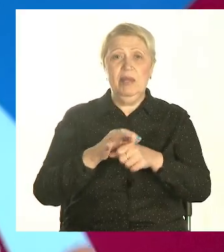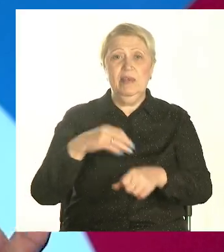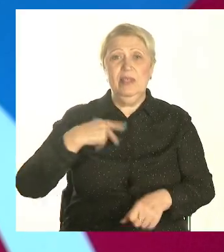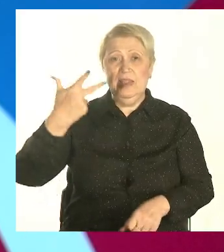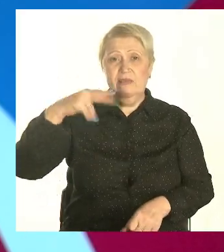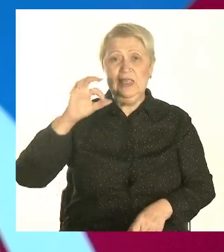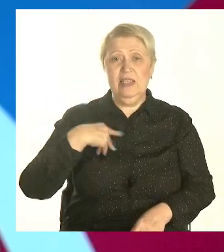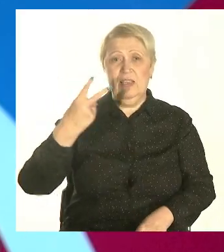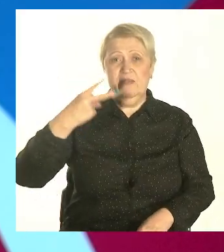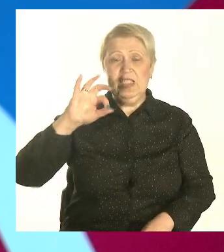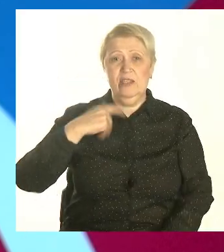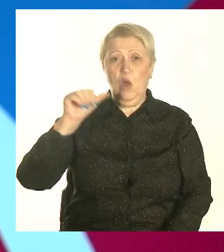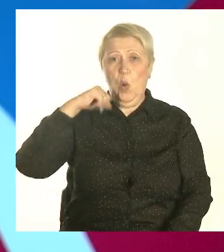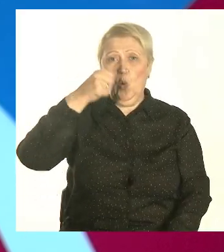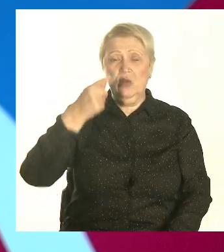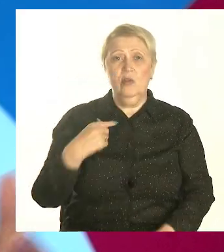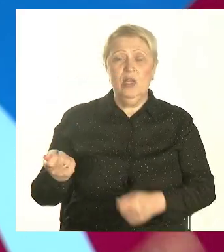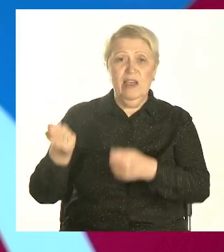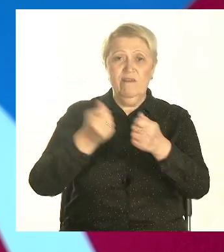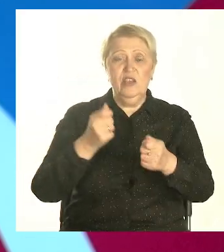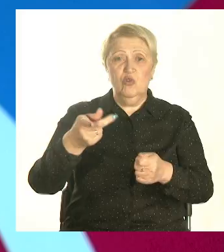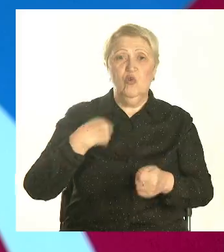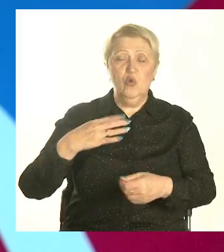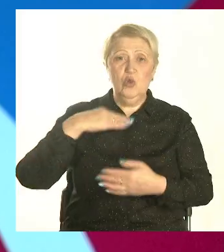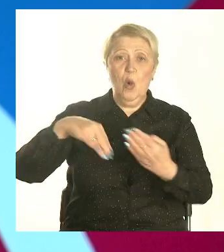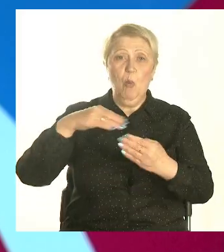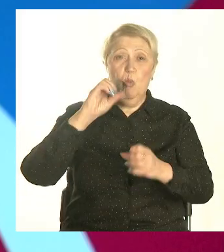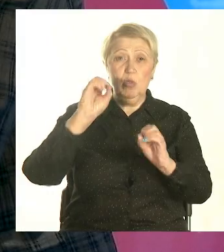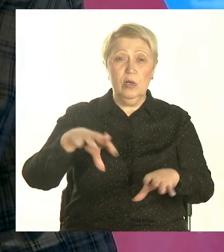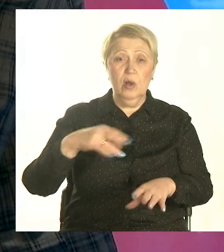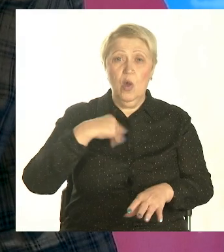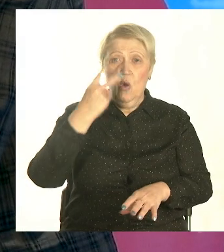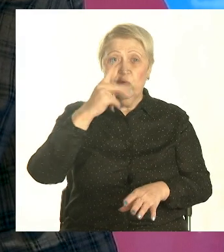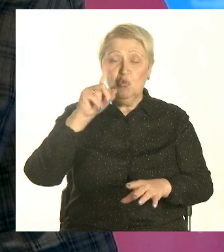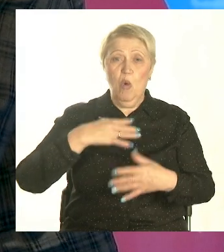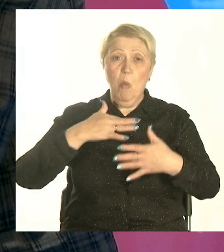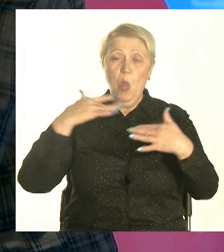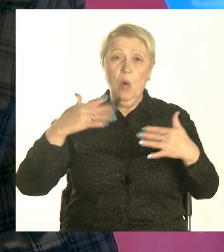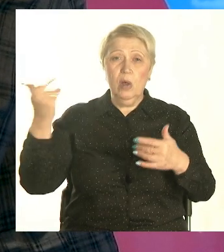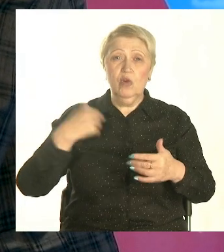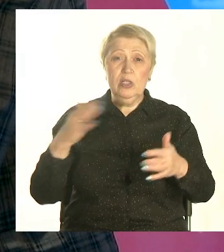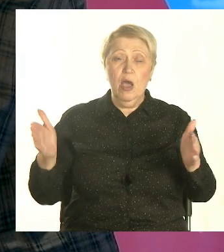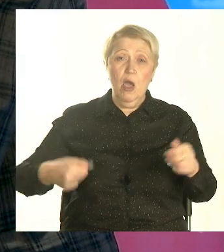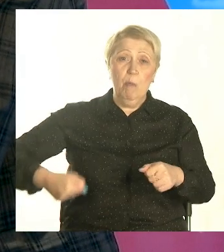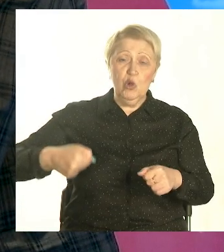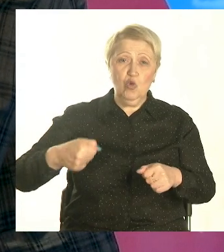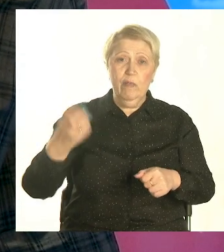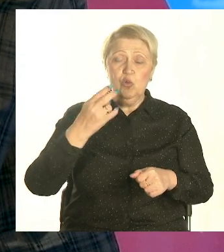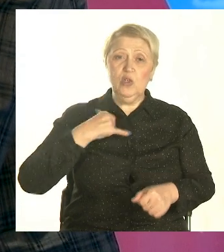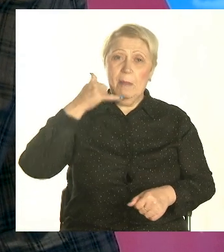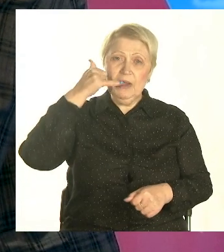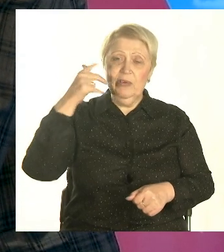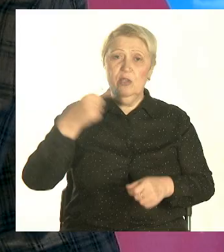20-й, выйду, вынесу мусор и увижу, что у меня много там мешков каких-то непонятных, мне нужно будет позвонить в управляющую